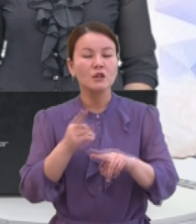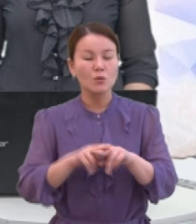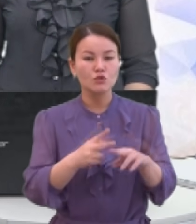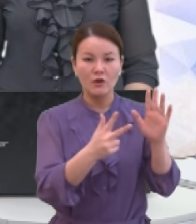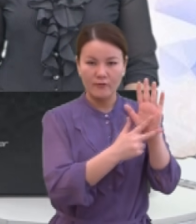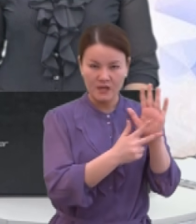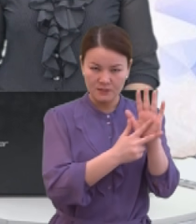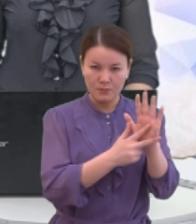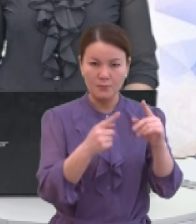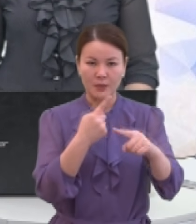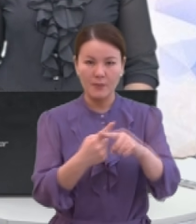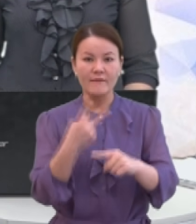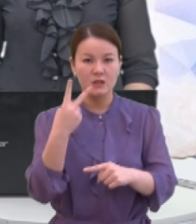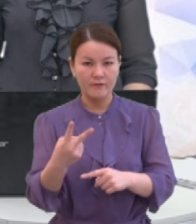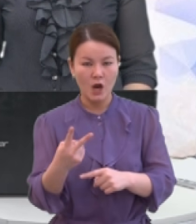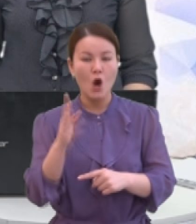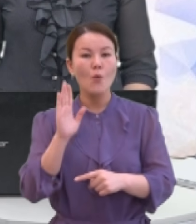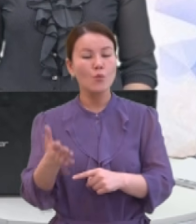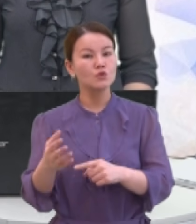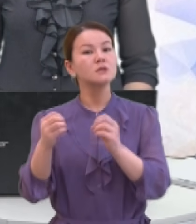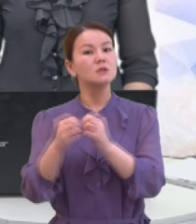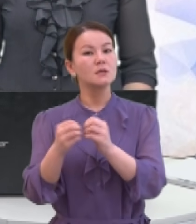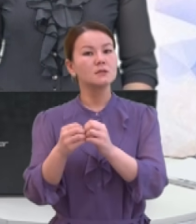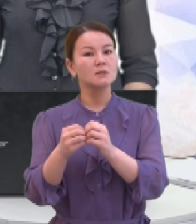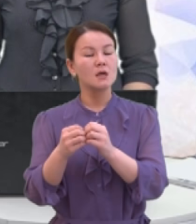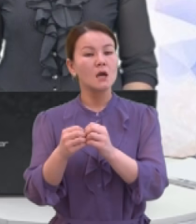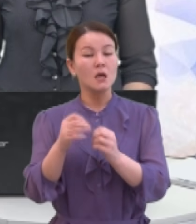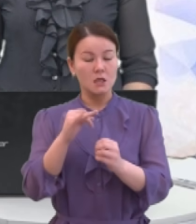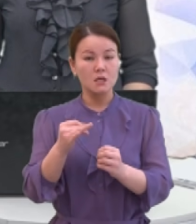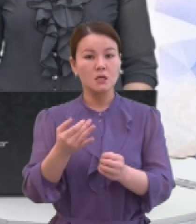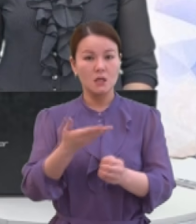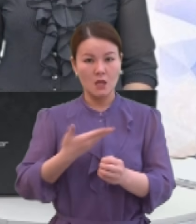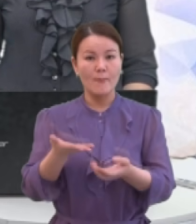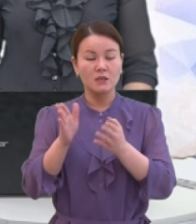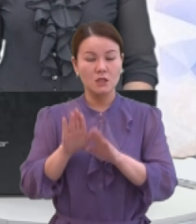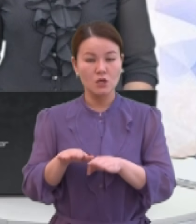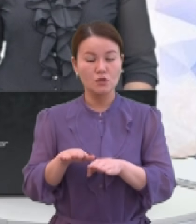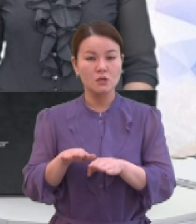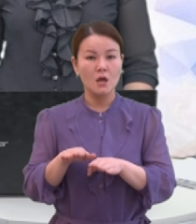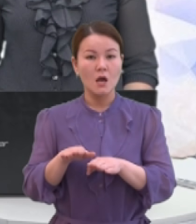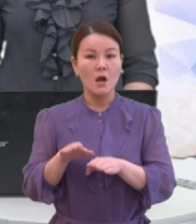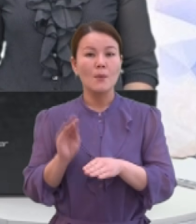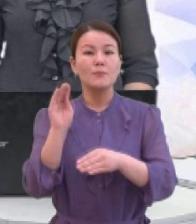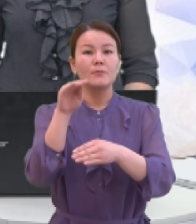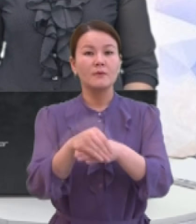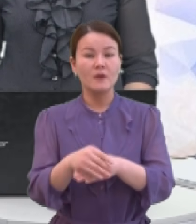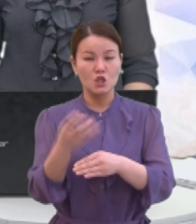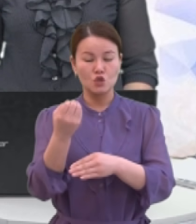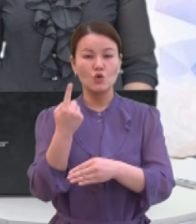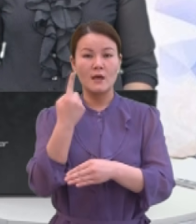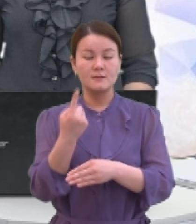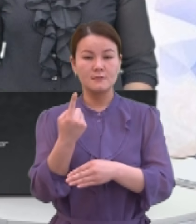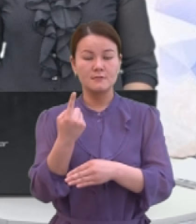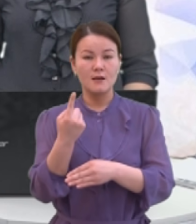прибавить 2 получится 10 и нам остается прибавить еще один